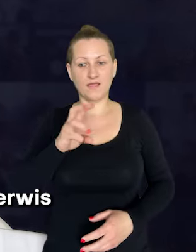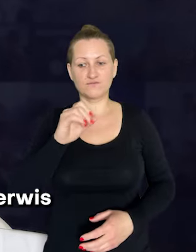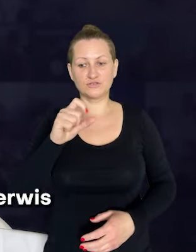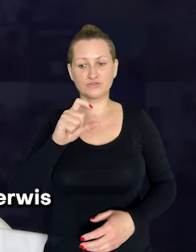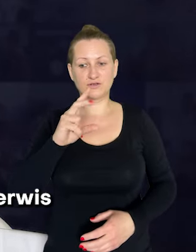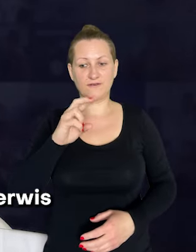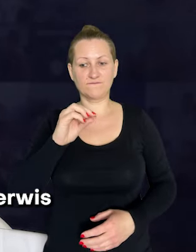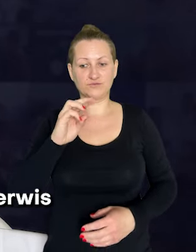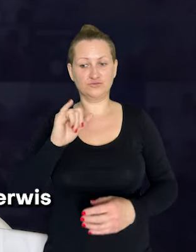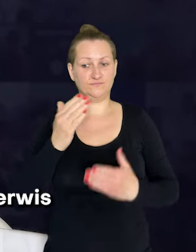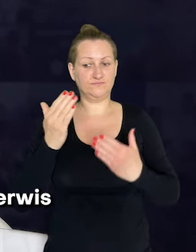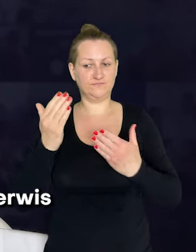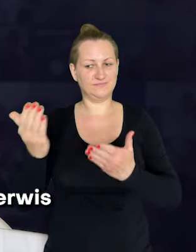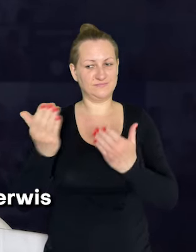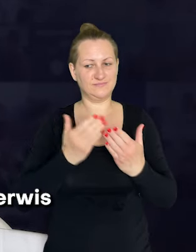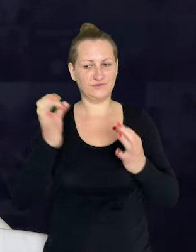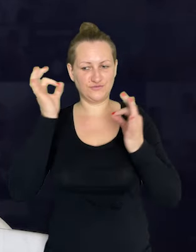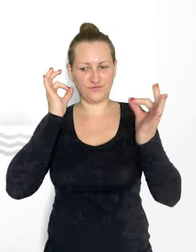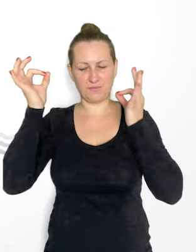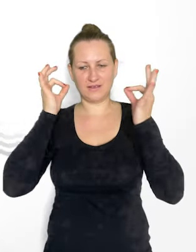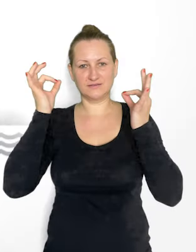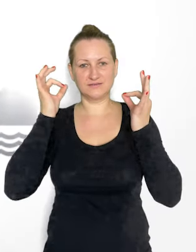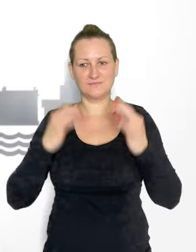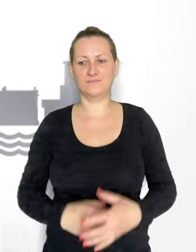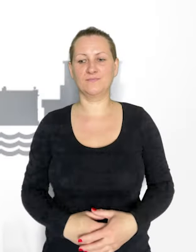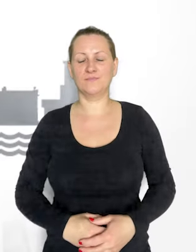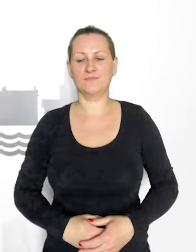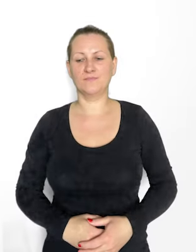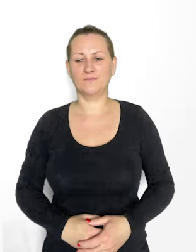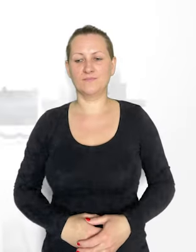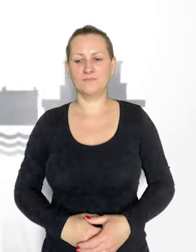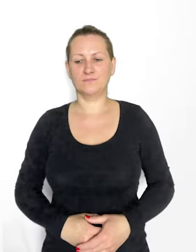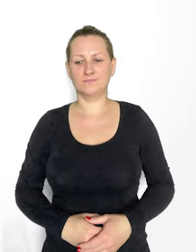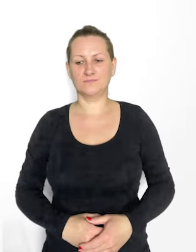Anna Więckiewicz, witam i zapraszam na serwis informacyjny.